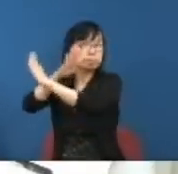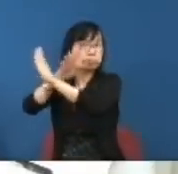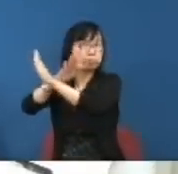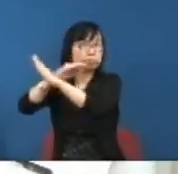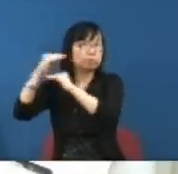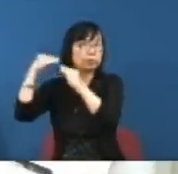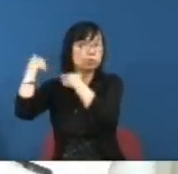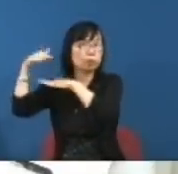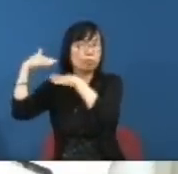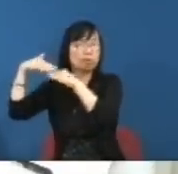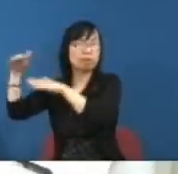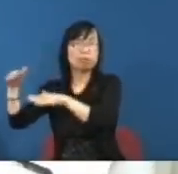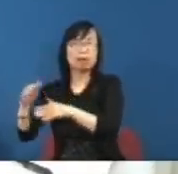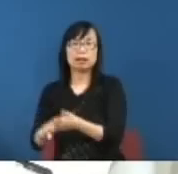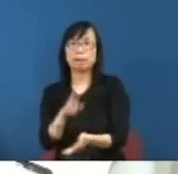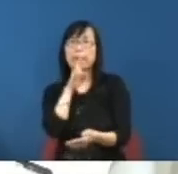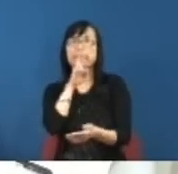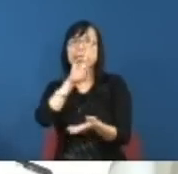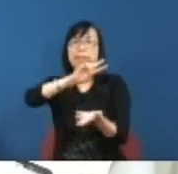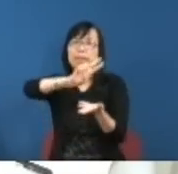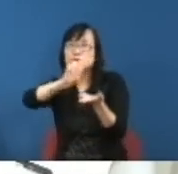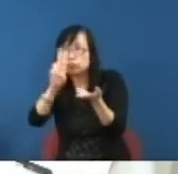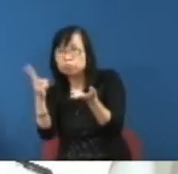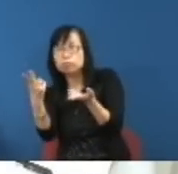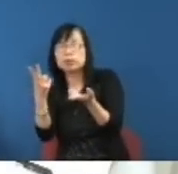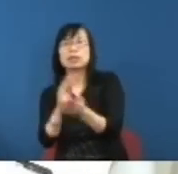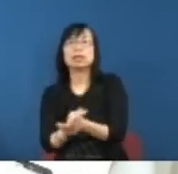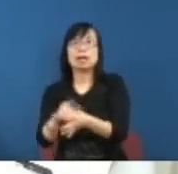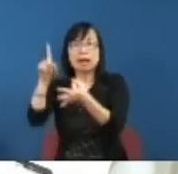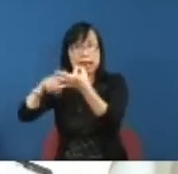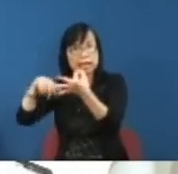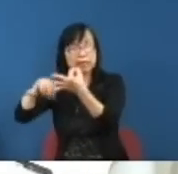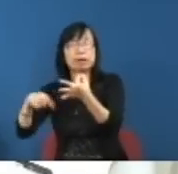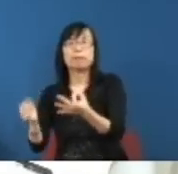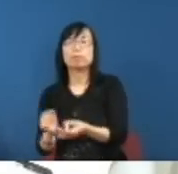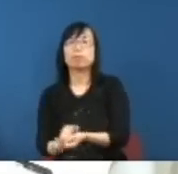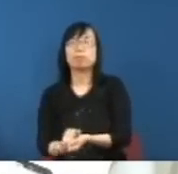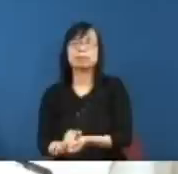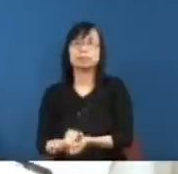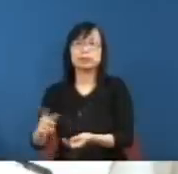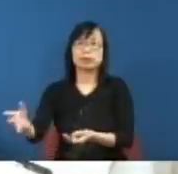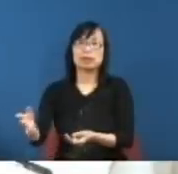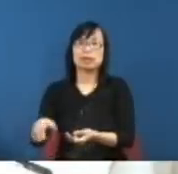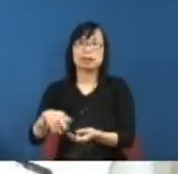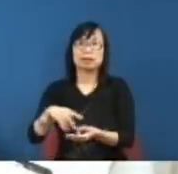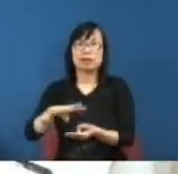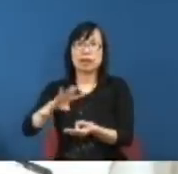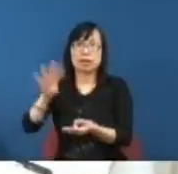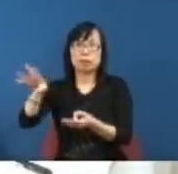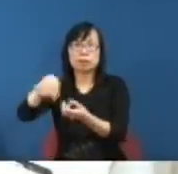唔俾買噶嘛，買錢秘密就轉俾尼加拉瓜嘅叛軍。就去即係、就是、去顛覆呢個尼加拉瓜